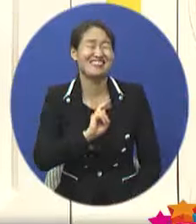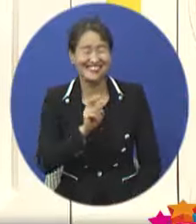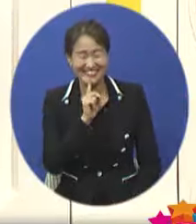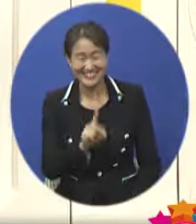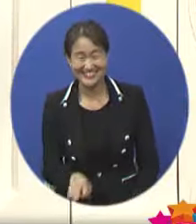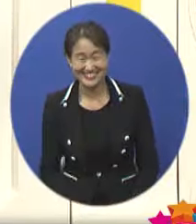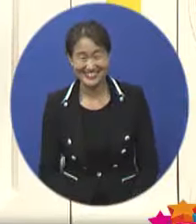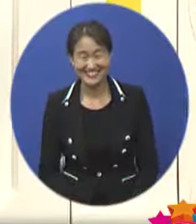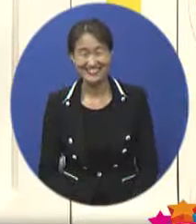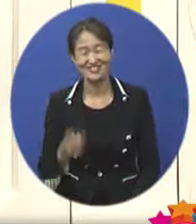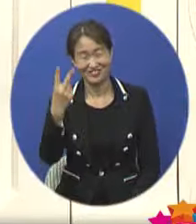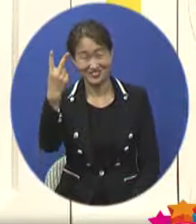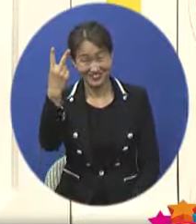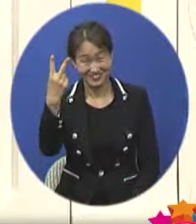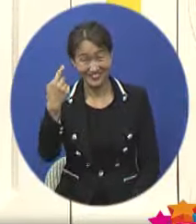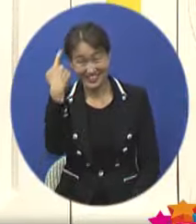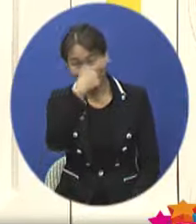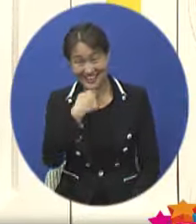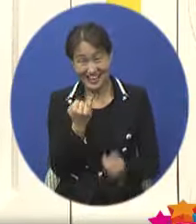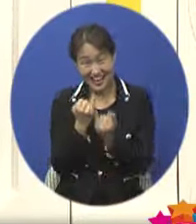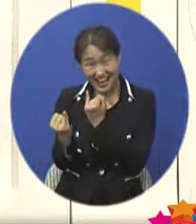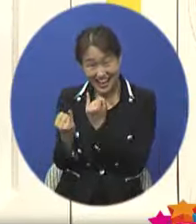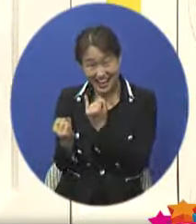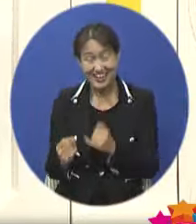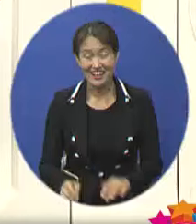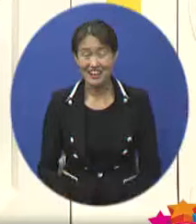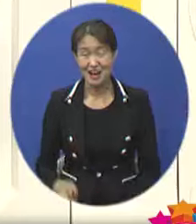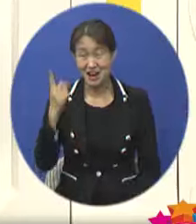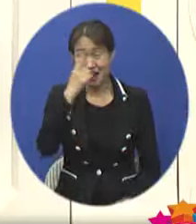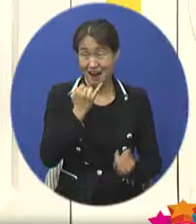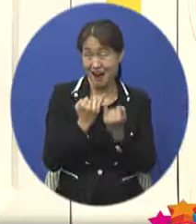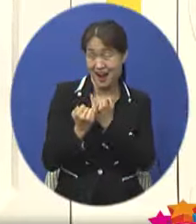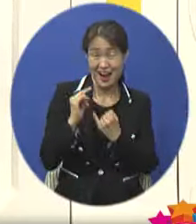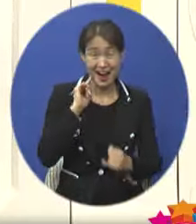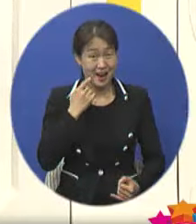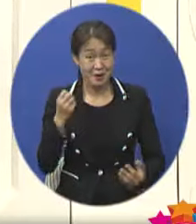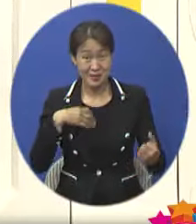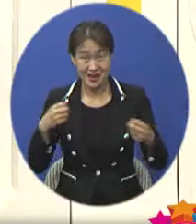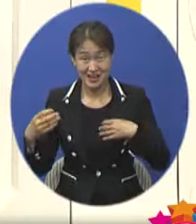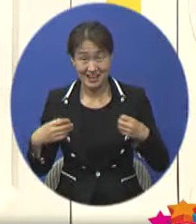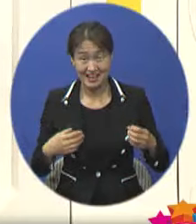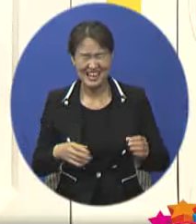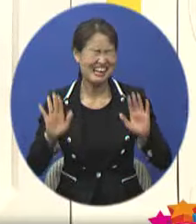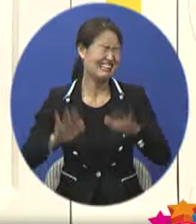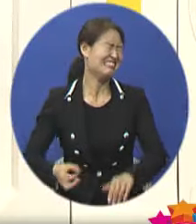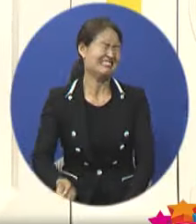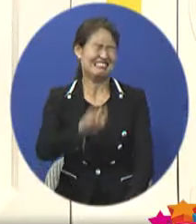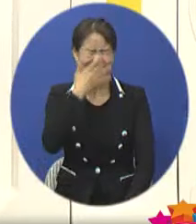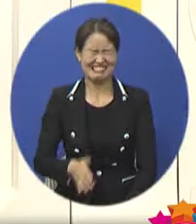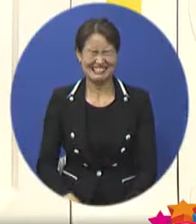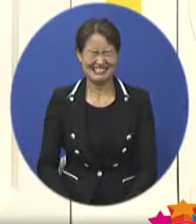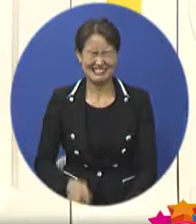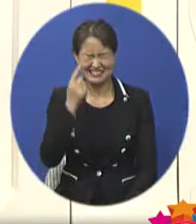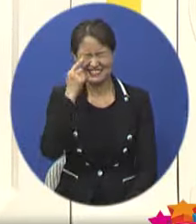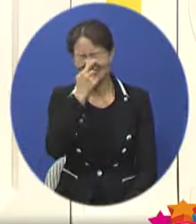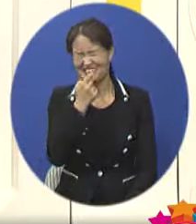노래를. 둘 다. 예. 인물은 어때? 나 꽤 출중하다고 얘기 많이 들으셨어요? 못생겼죠. 눈코만